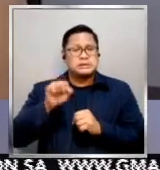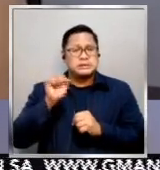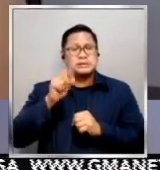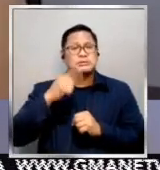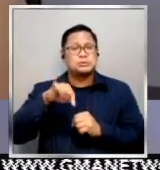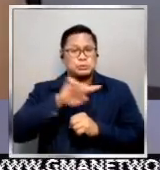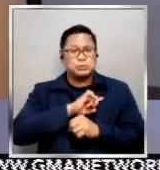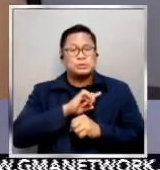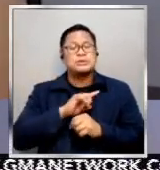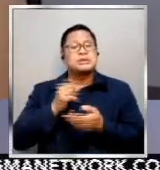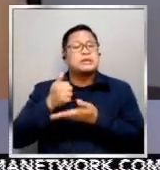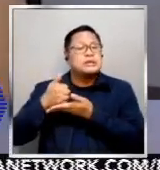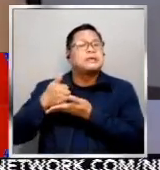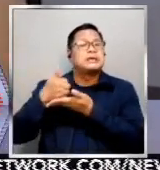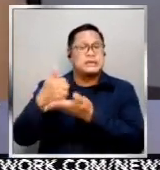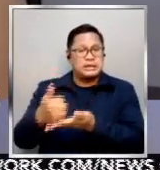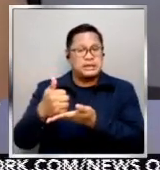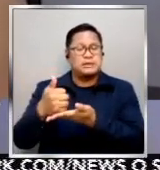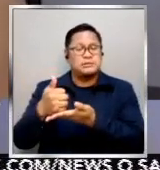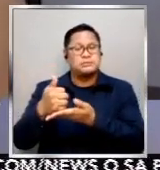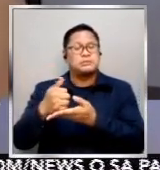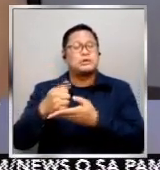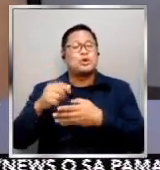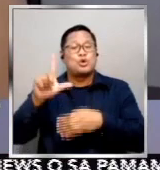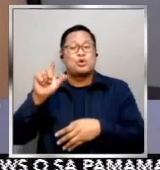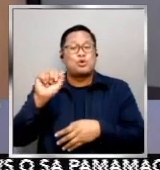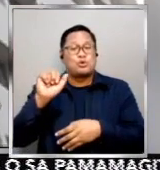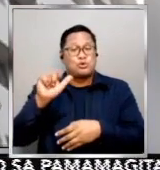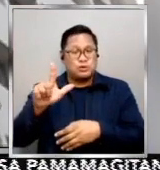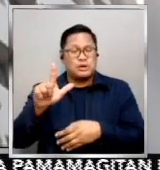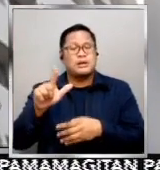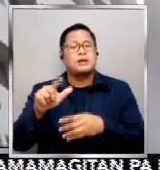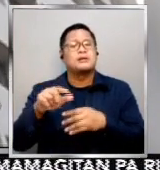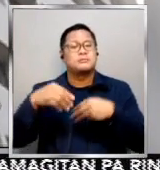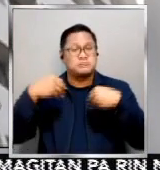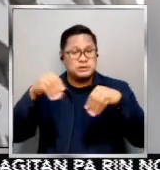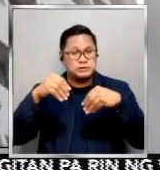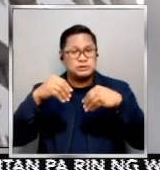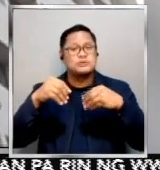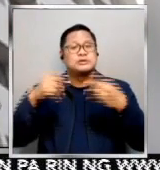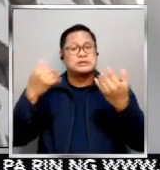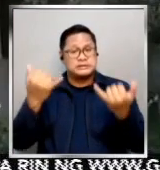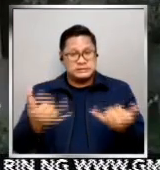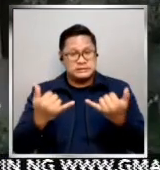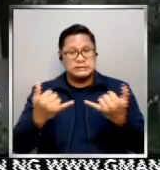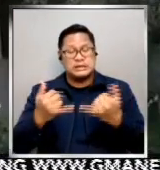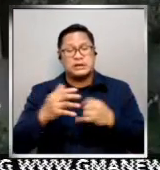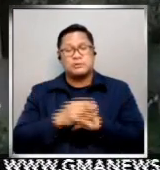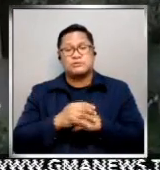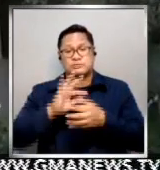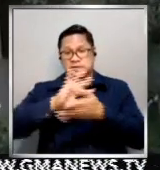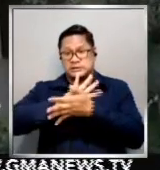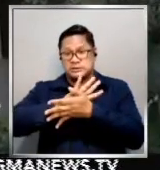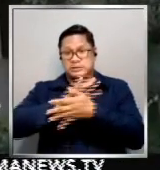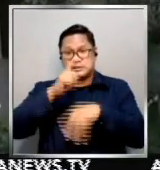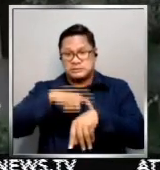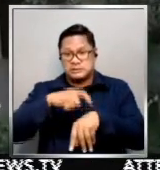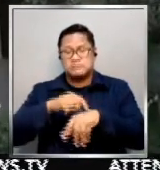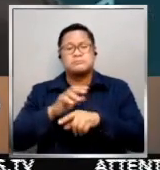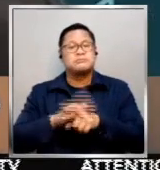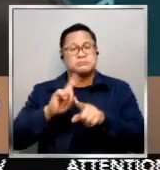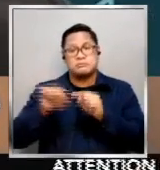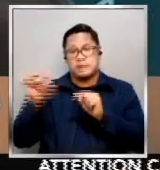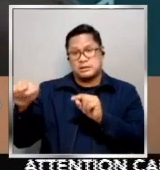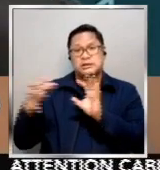help these local merchants thrive during this pandemic. Pero ayon sa SEC, nakipag-ugnayan na raw sa kanila ang